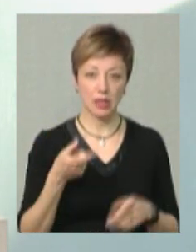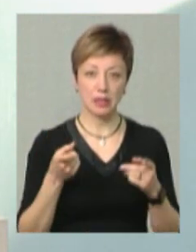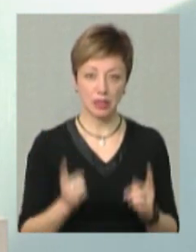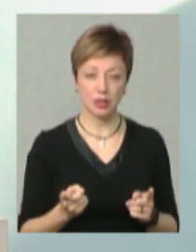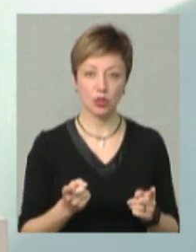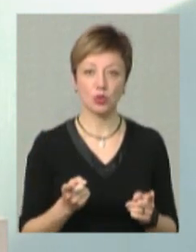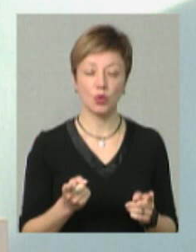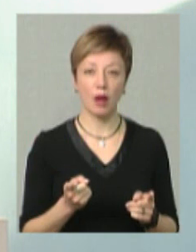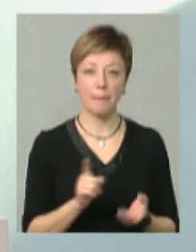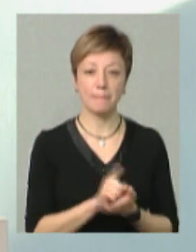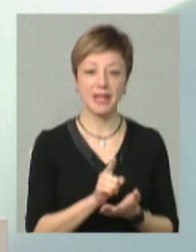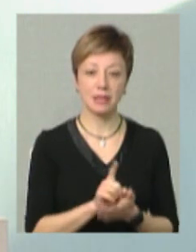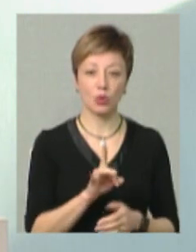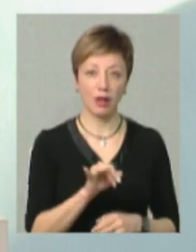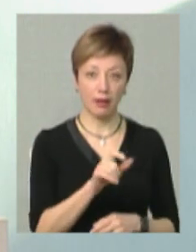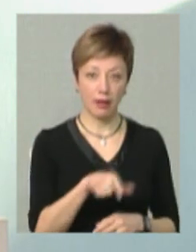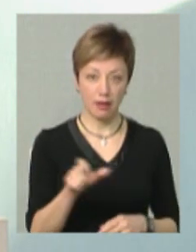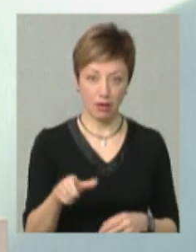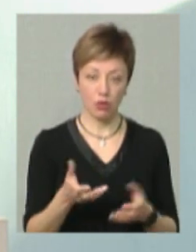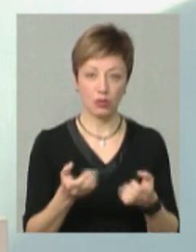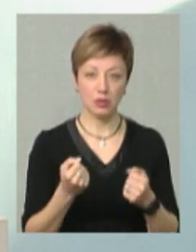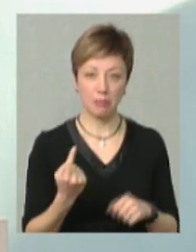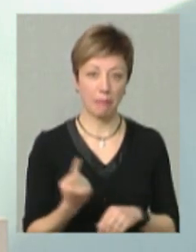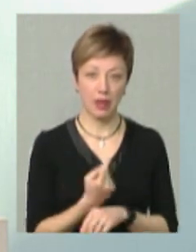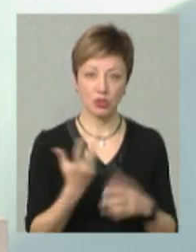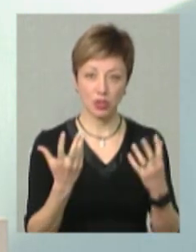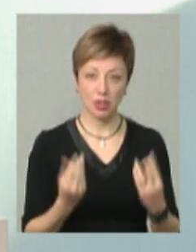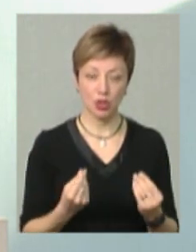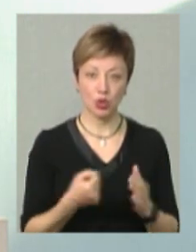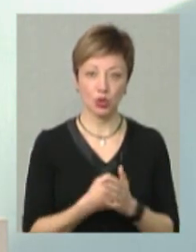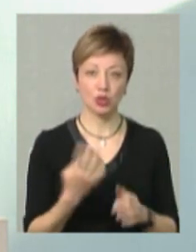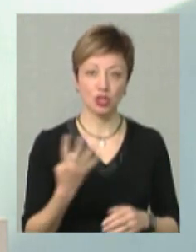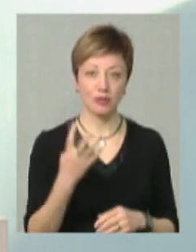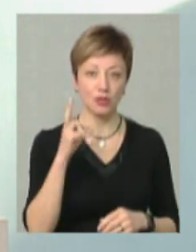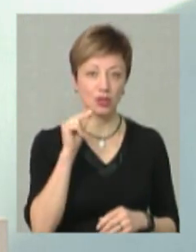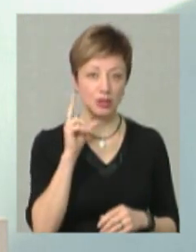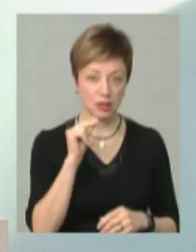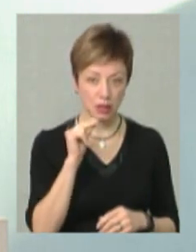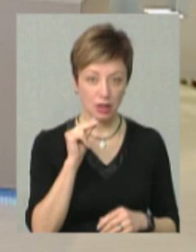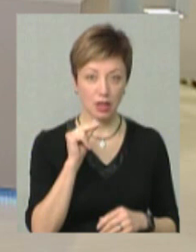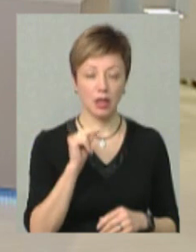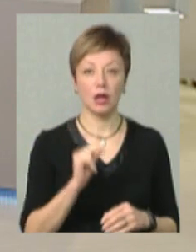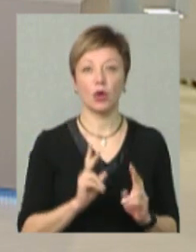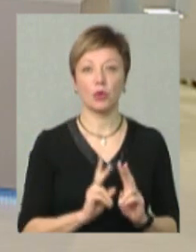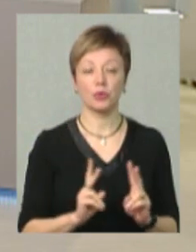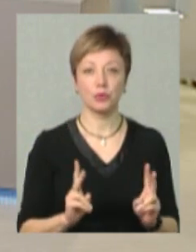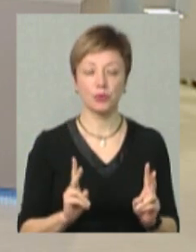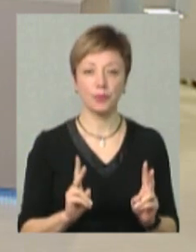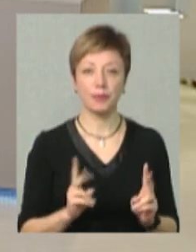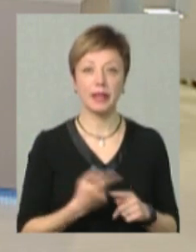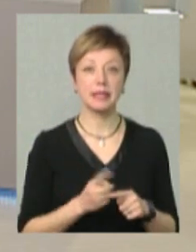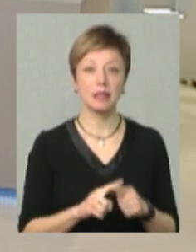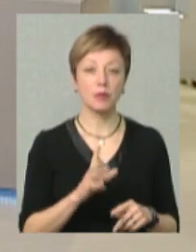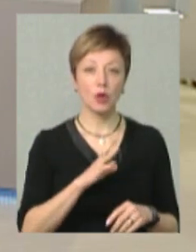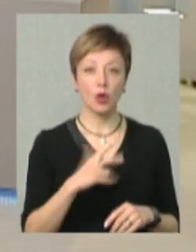дійсно пенсіонери-силовики вони отримали в перші дні до 4 числа. Ті. І це